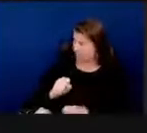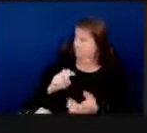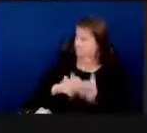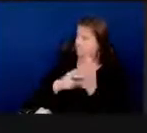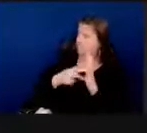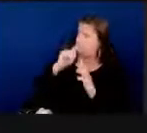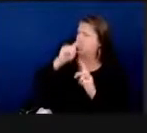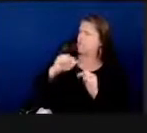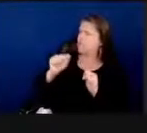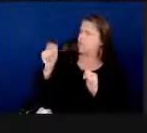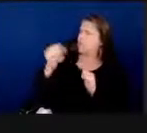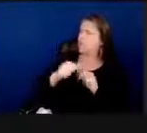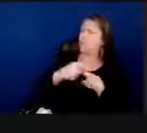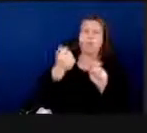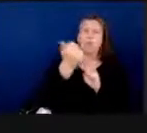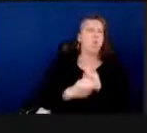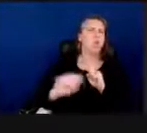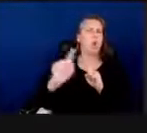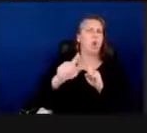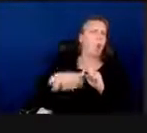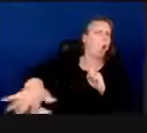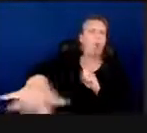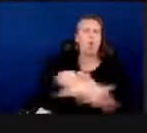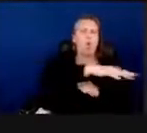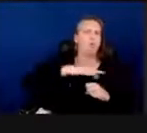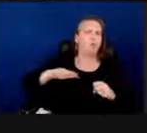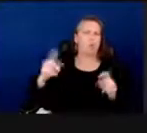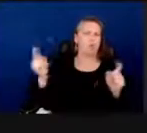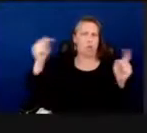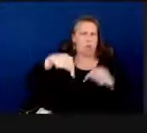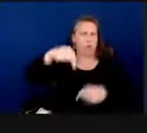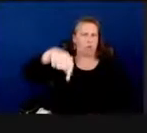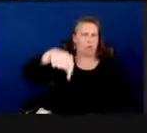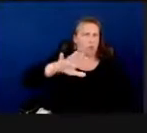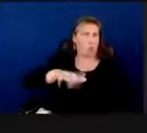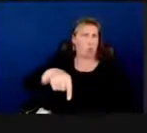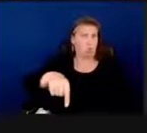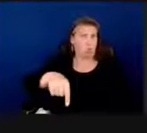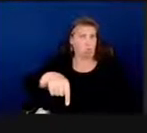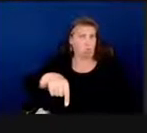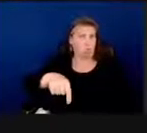au atapoteza programu yake.